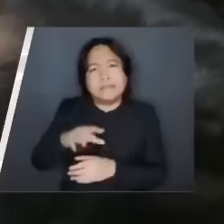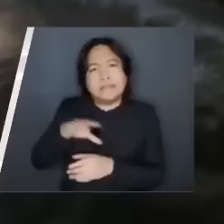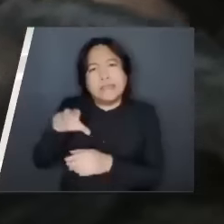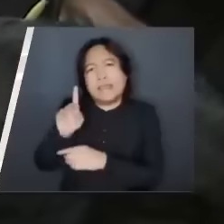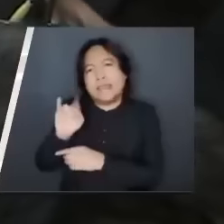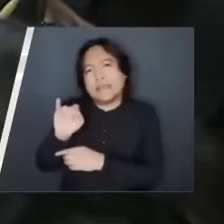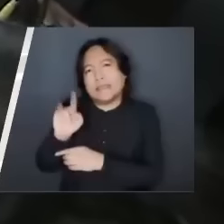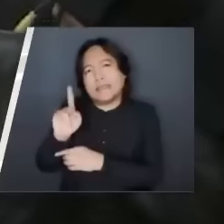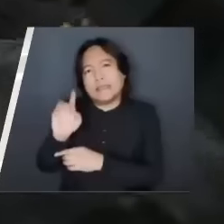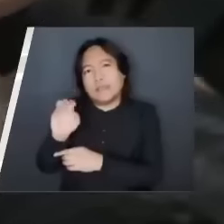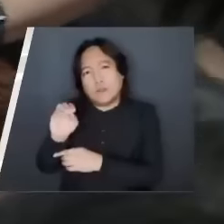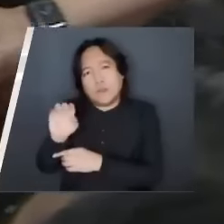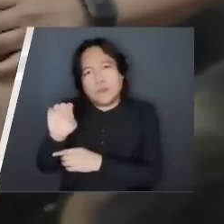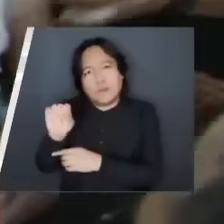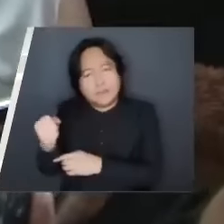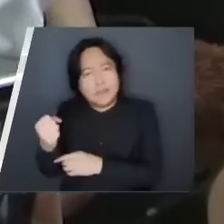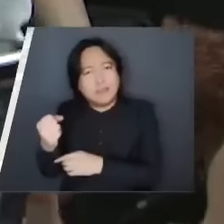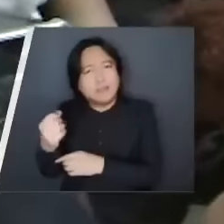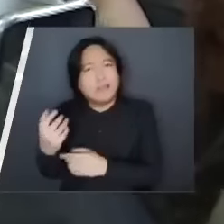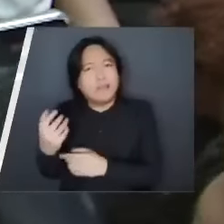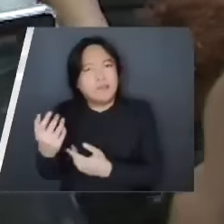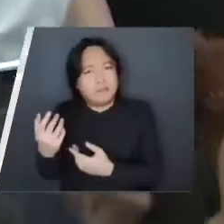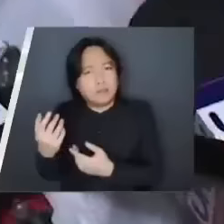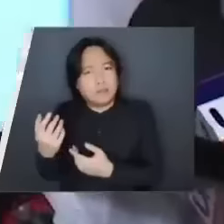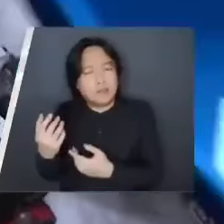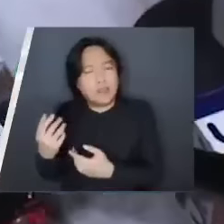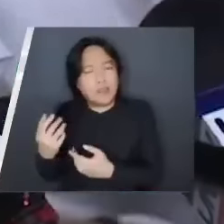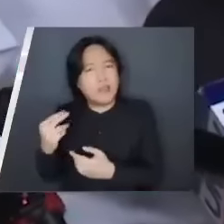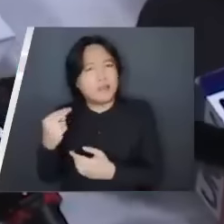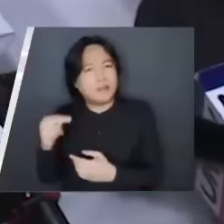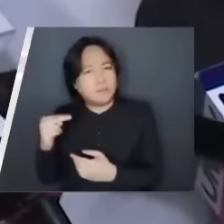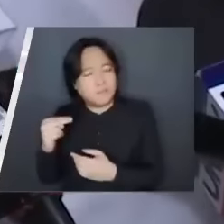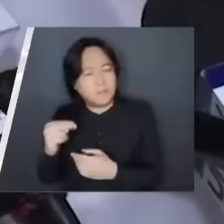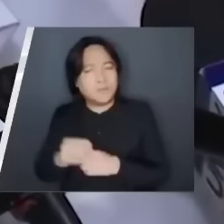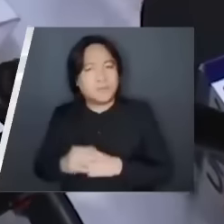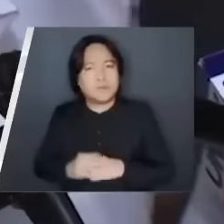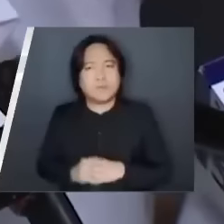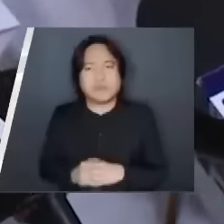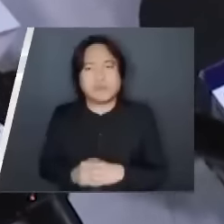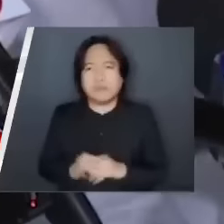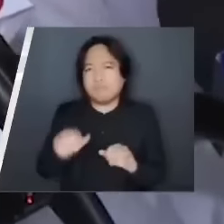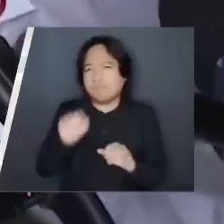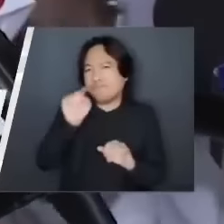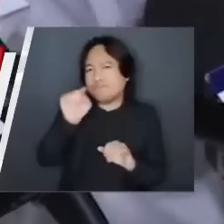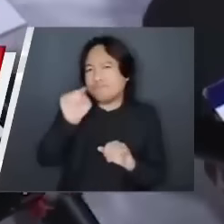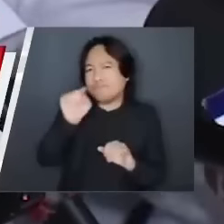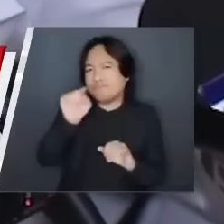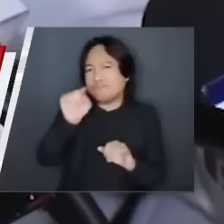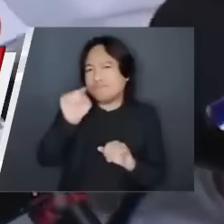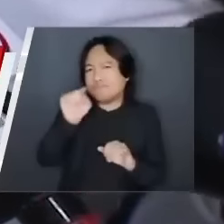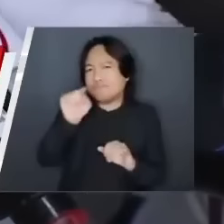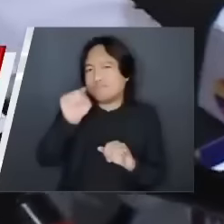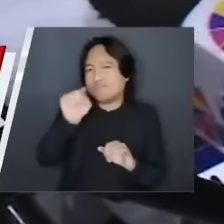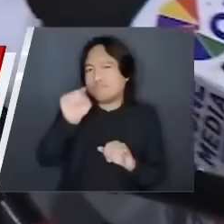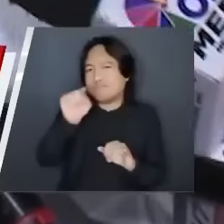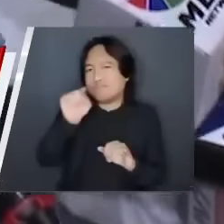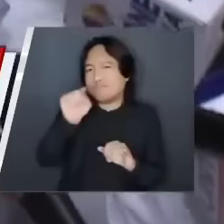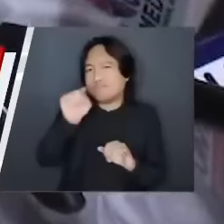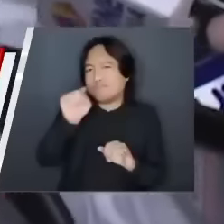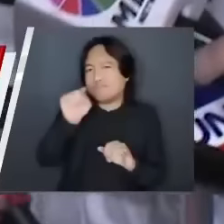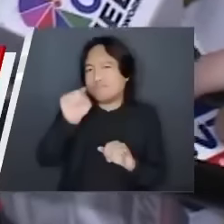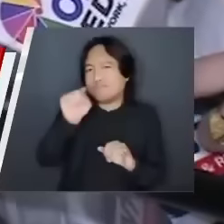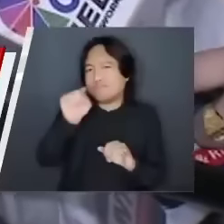umano ng extrajudicial killings noong Duterte administration. Ang loyalty po ng mga kasama natin ng mga civil society